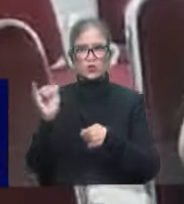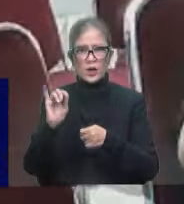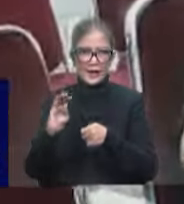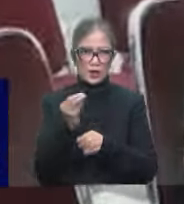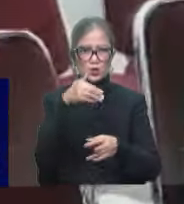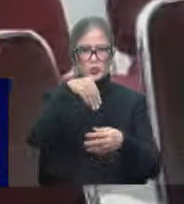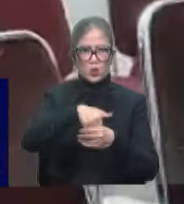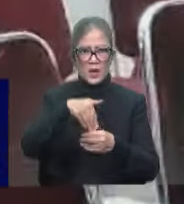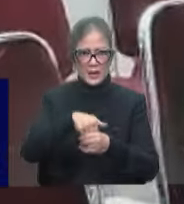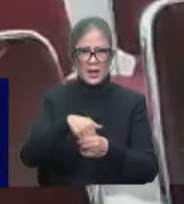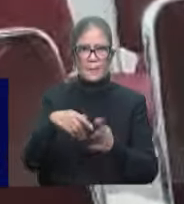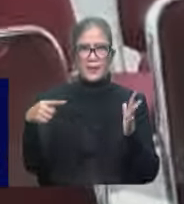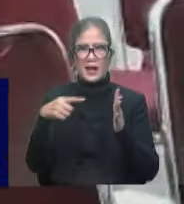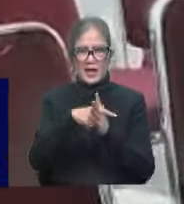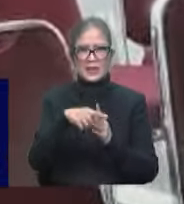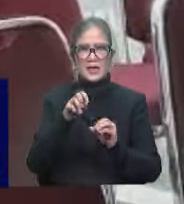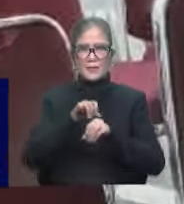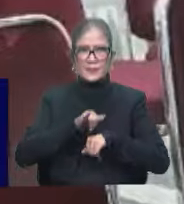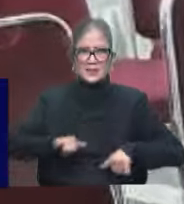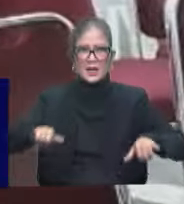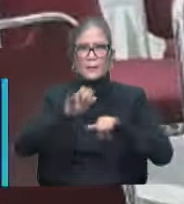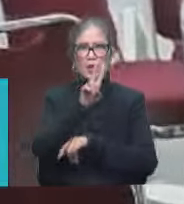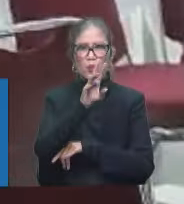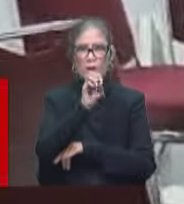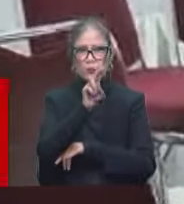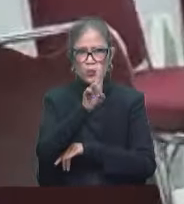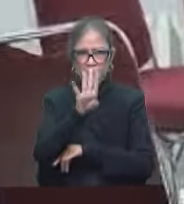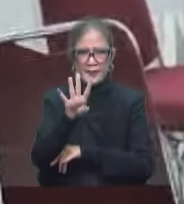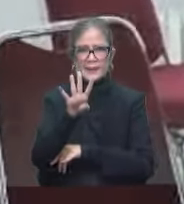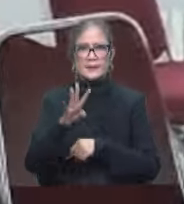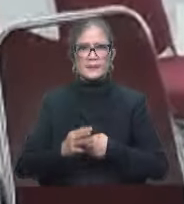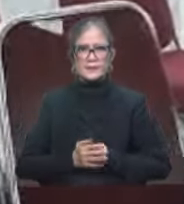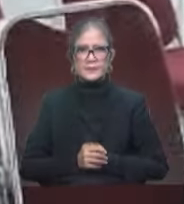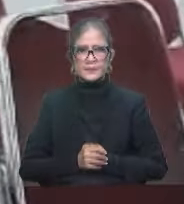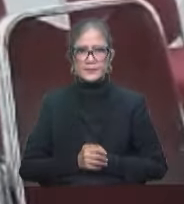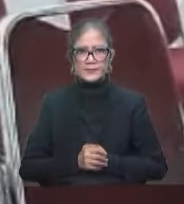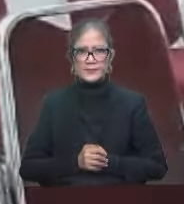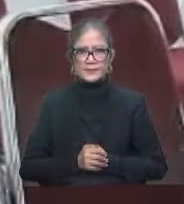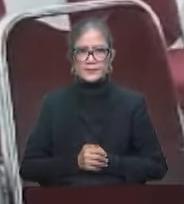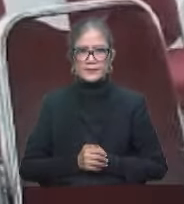memberikan suara pada Pilkada serentak 2024 mau jadi panitia